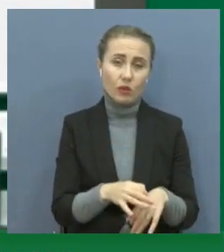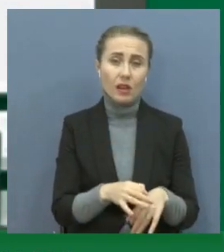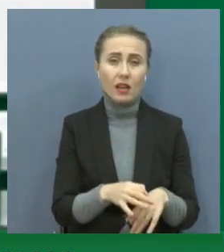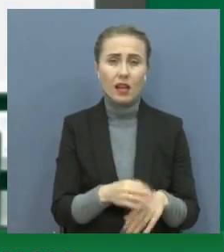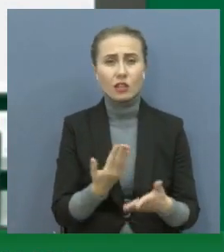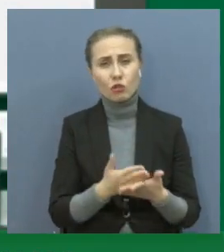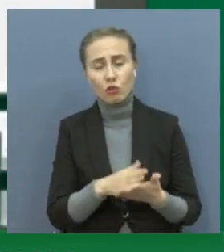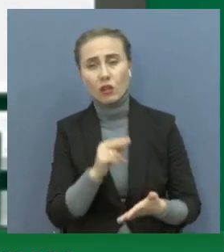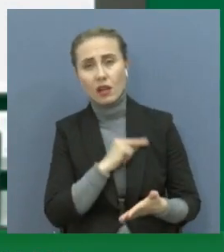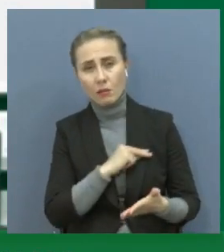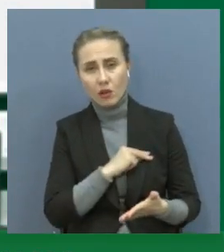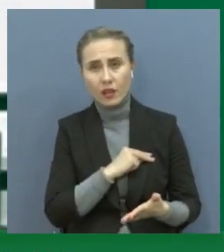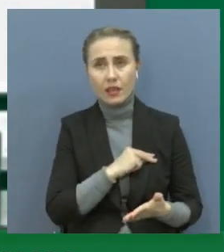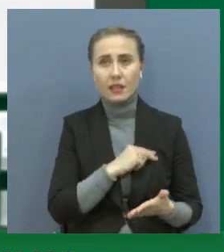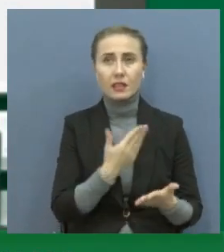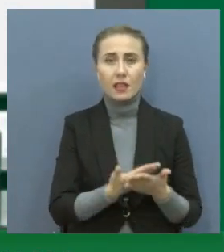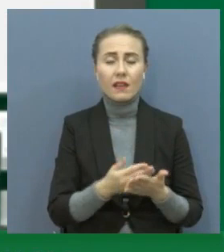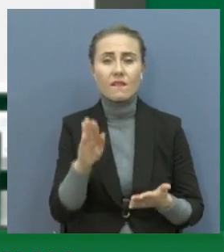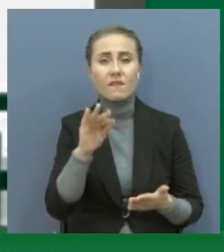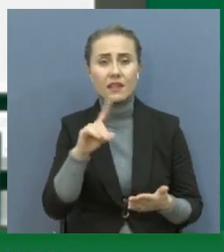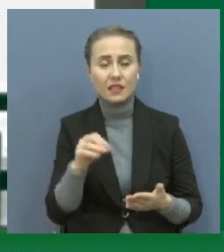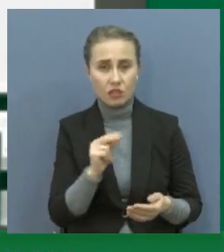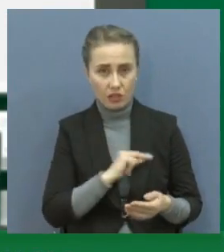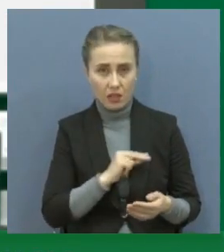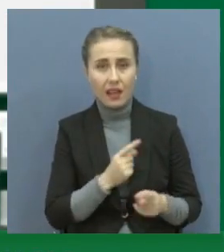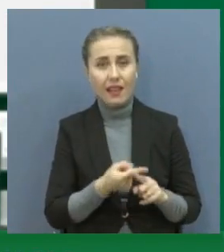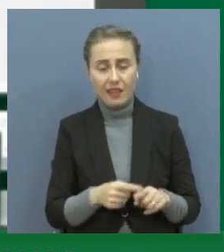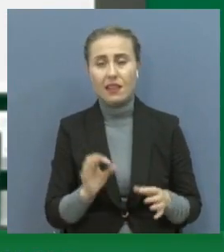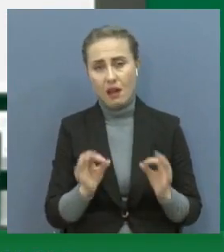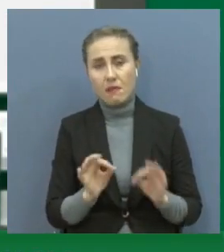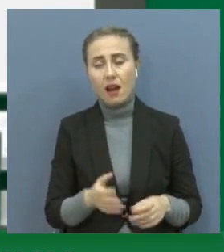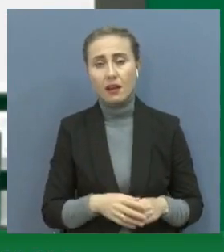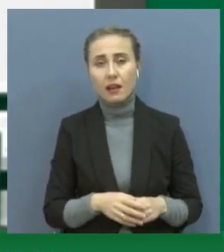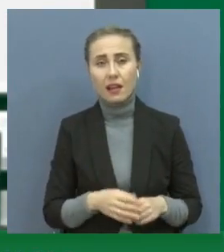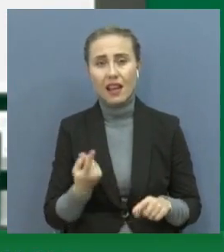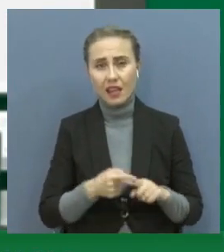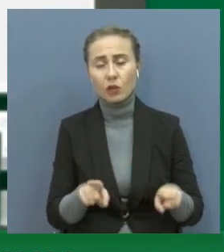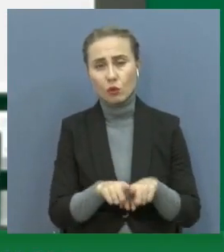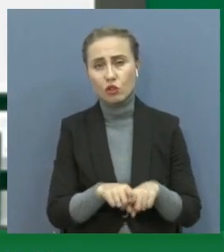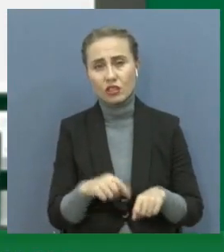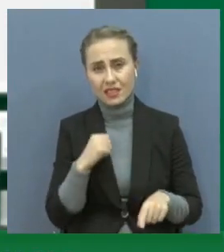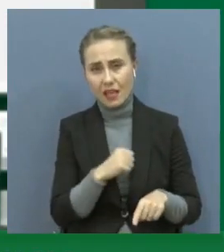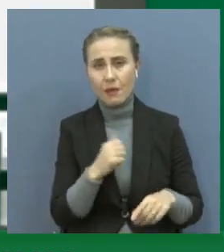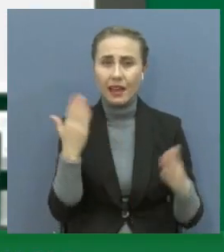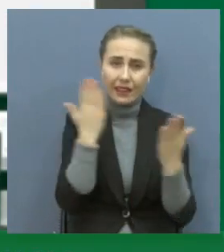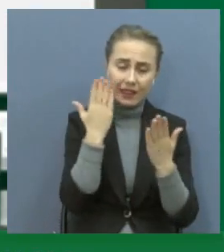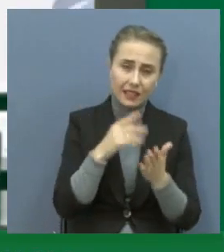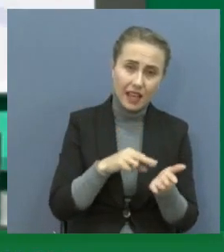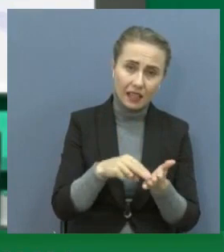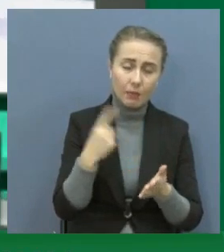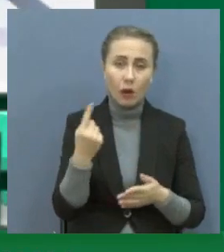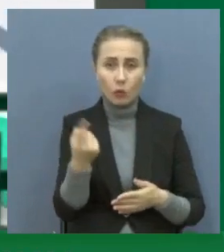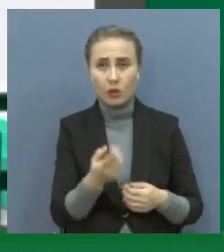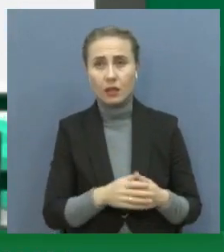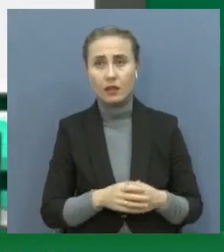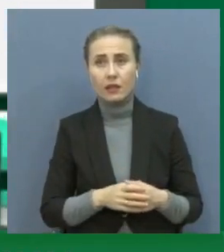после тяжелой работы, после тяжелой какой-то физической работы. Это нормально. Это то же самое, что пойти там в кинотеатр, погулять. Я